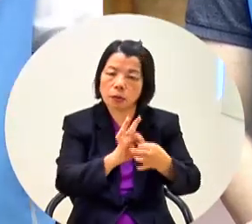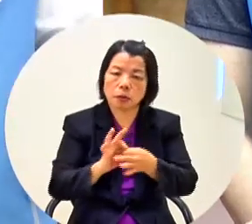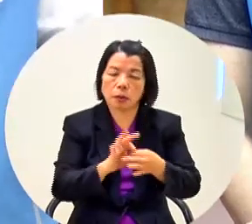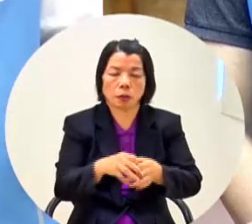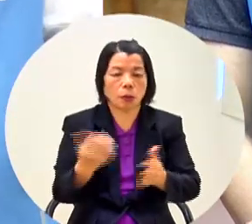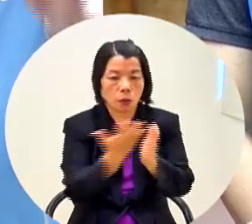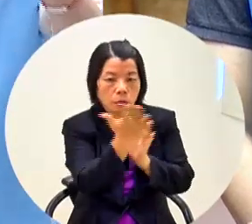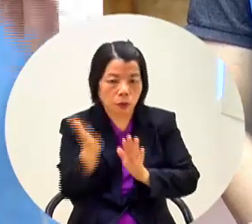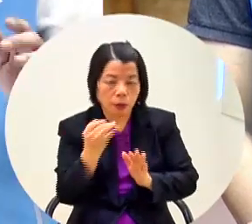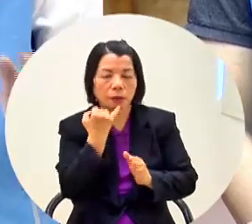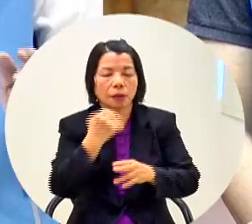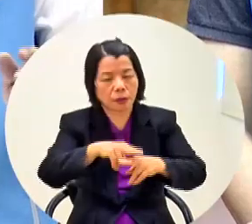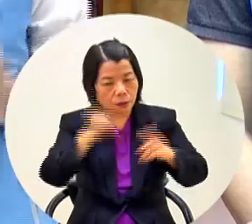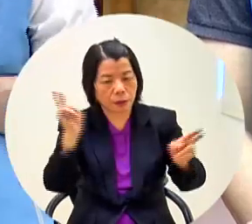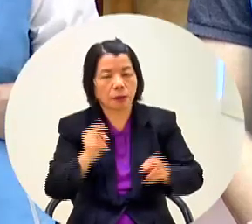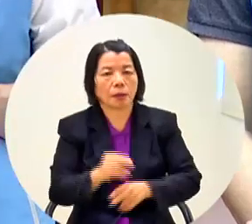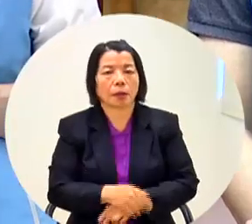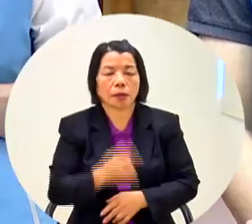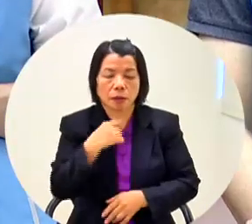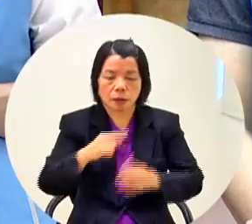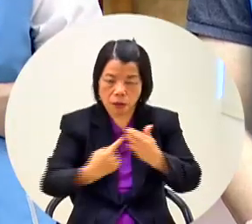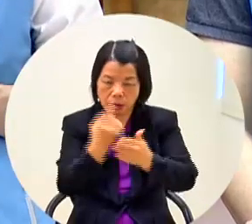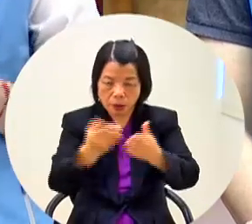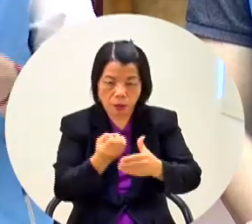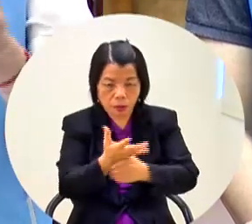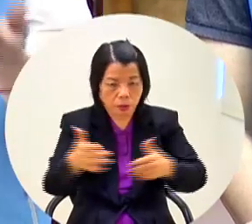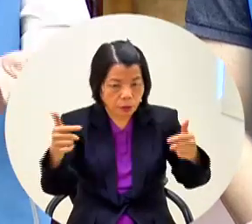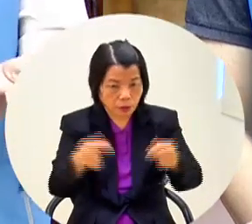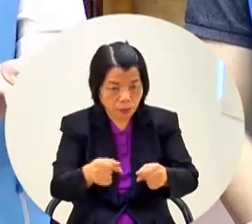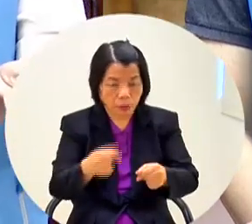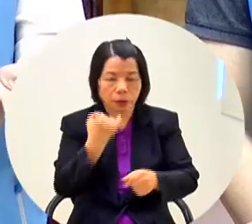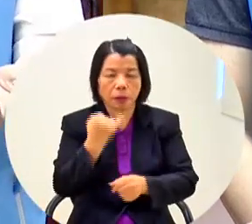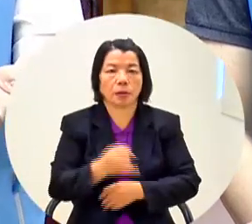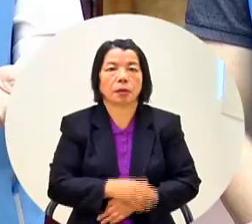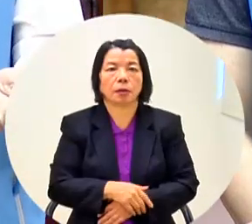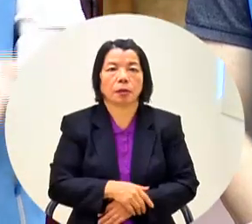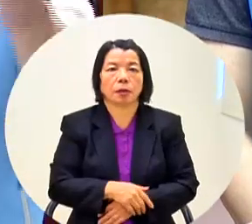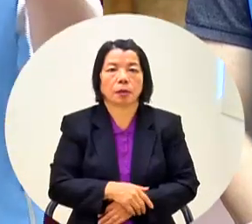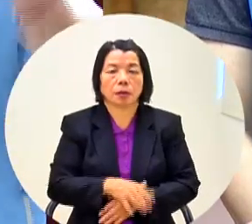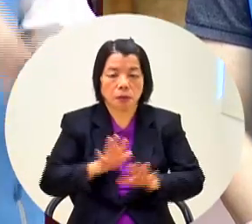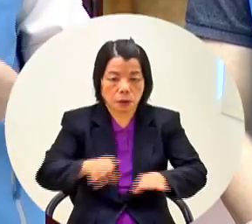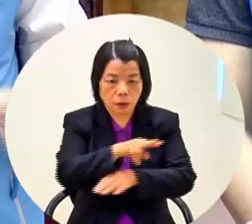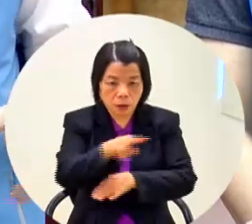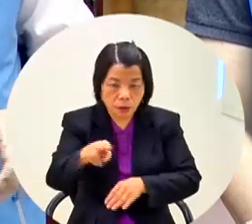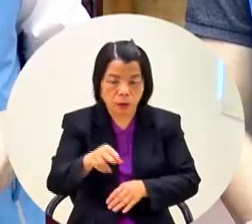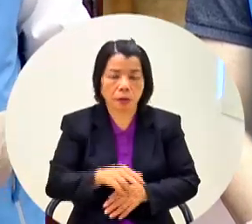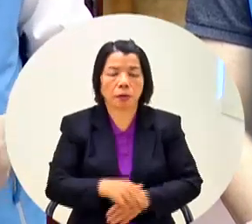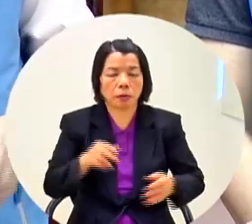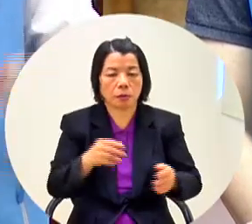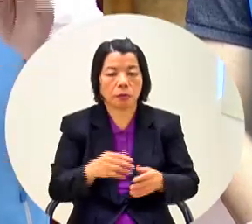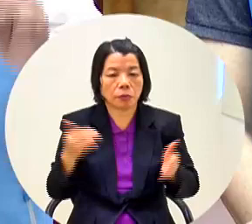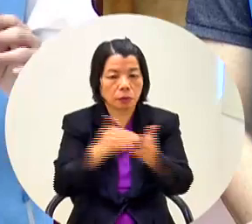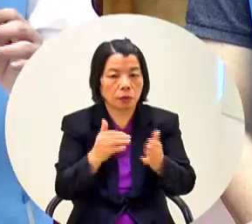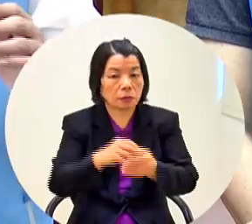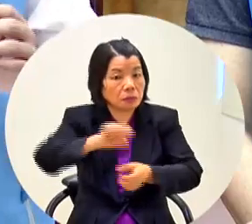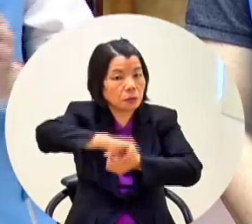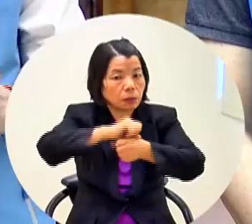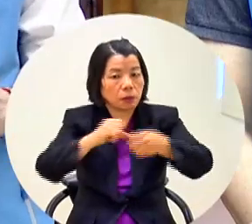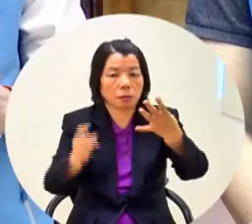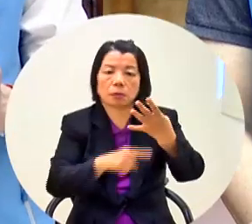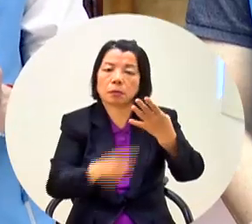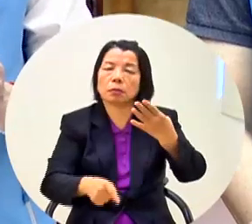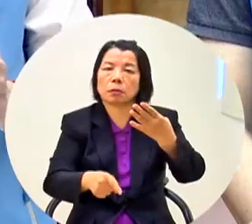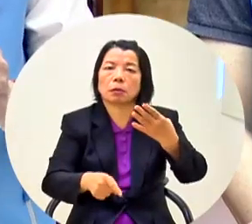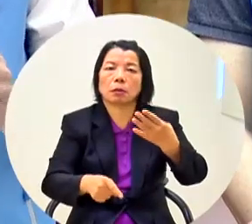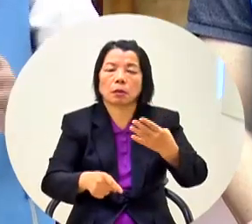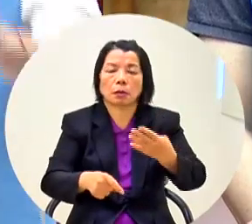也能够开放，只要疫情能缓和，我们非常乐意这样做。可是今天一看， 又增加势力，而且这势力让我们警